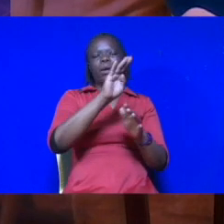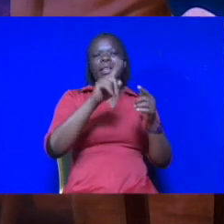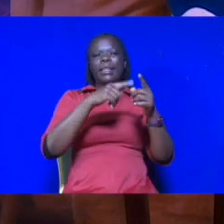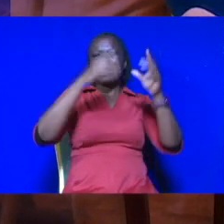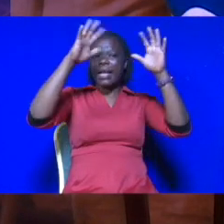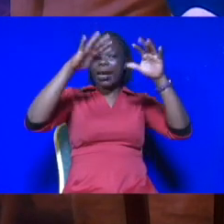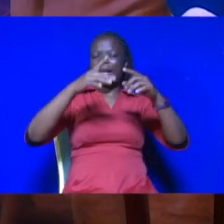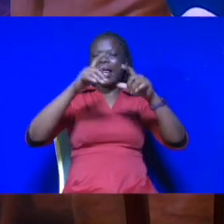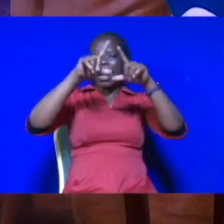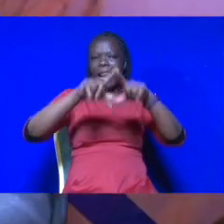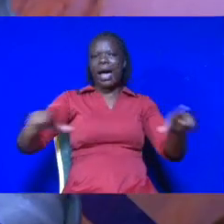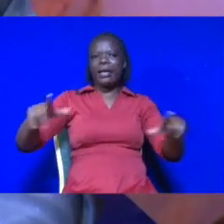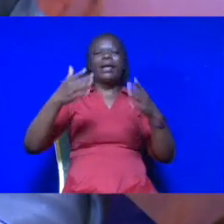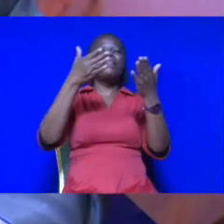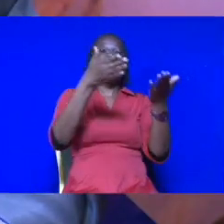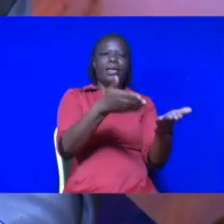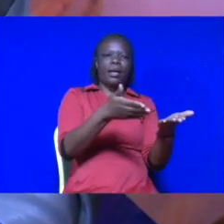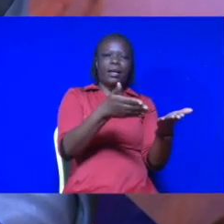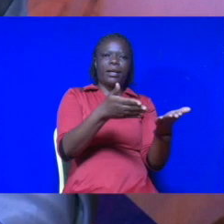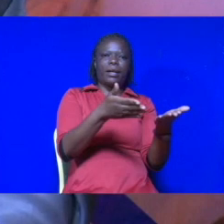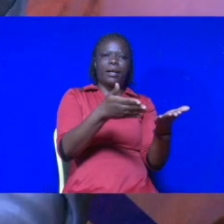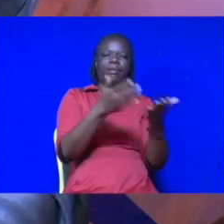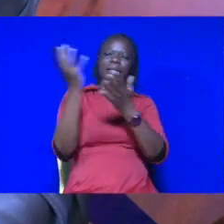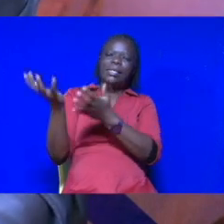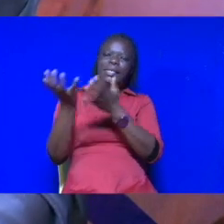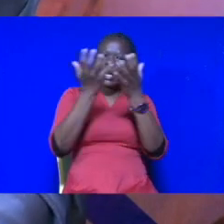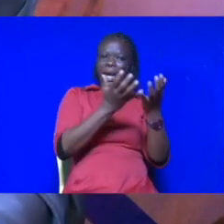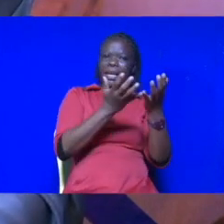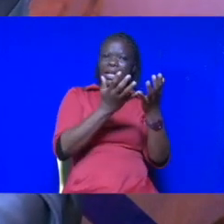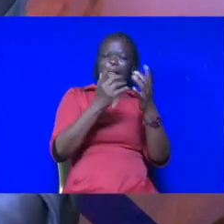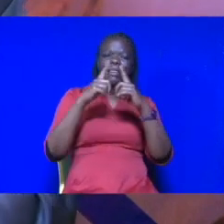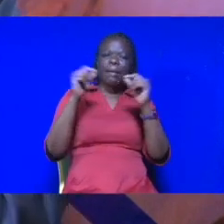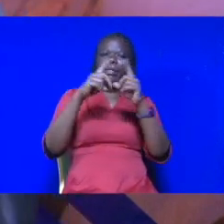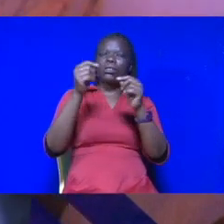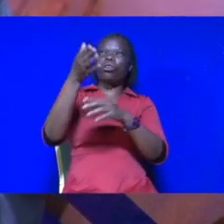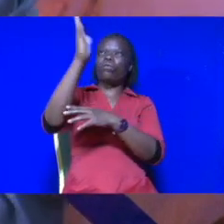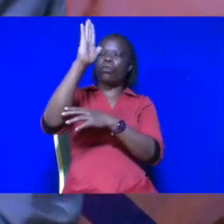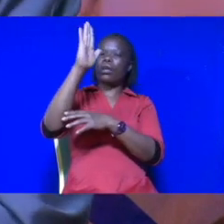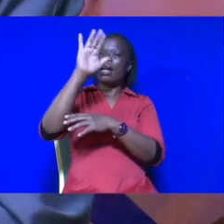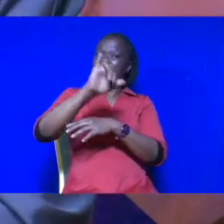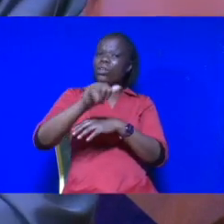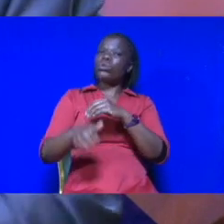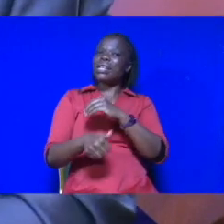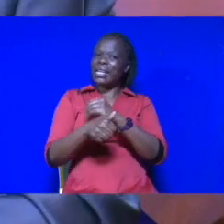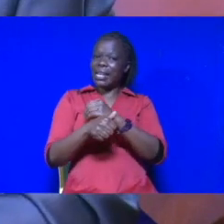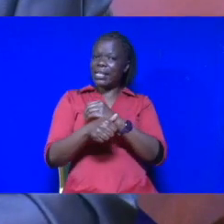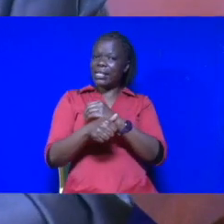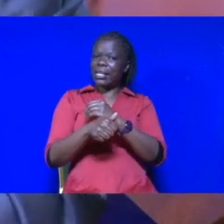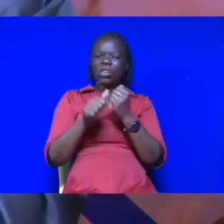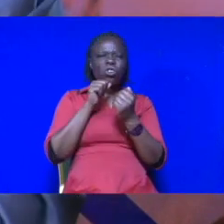mvua juu ya inchi. Anabeba ujumbe wa Mungu. Ilikuwa ni hatari, sio kitu kirahisi.